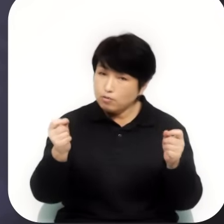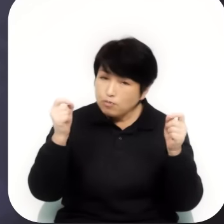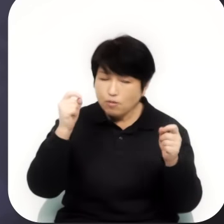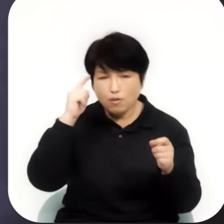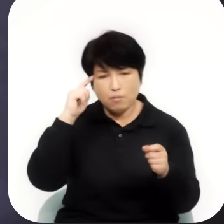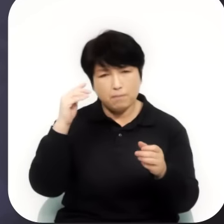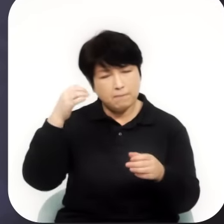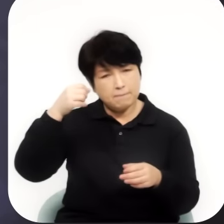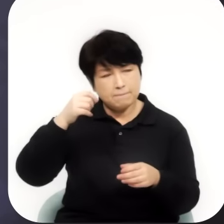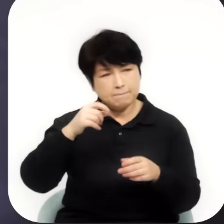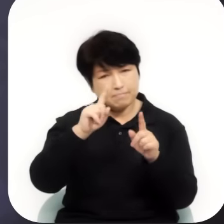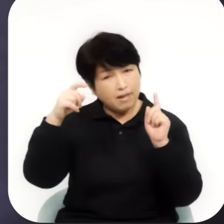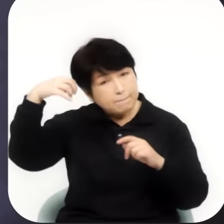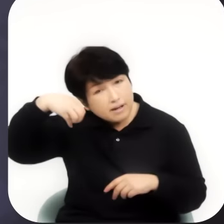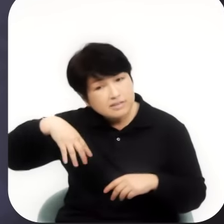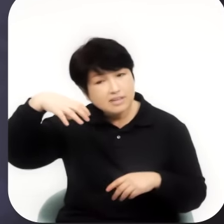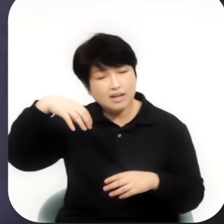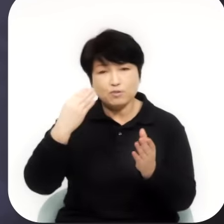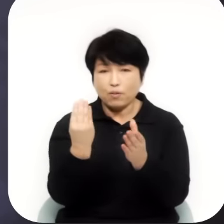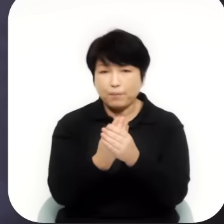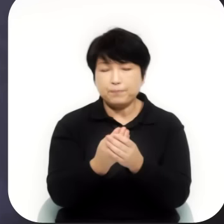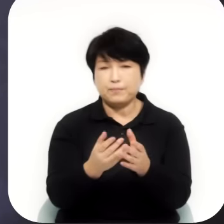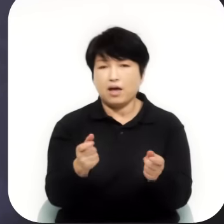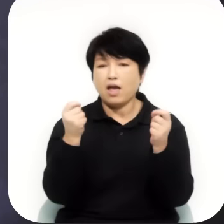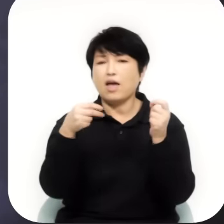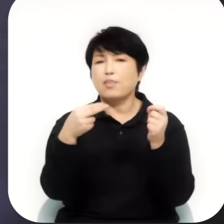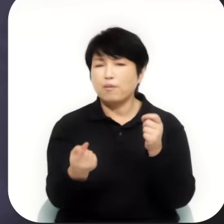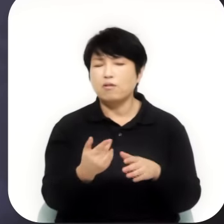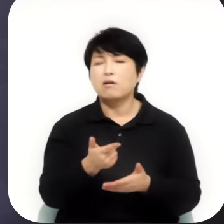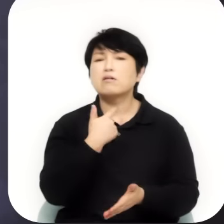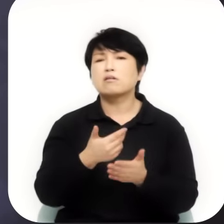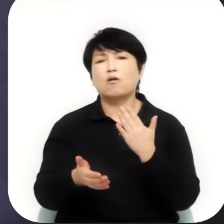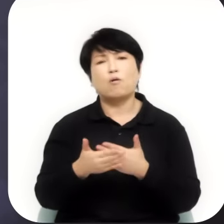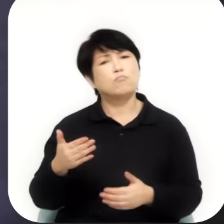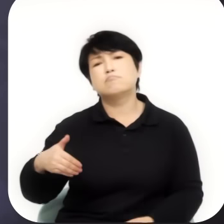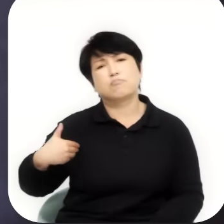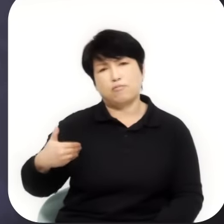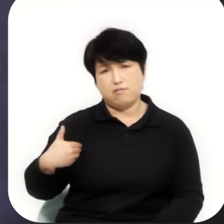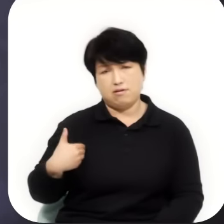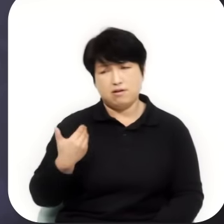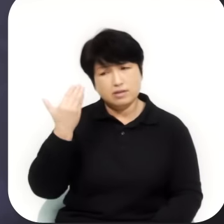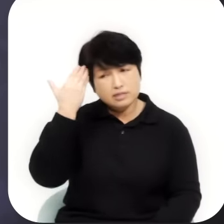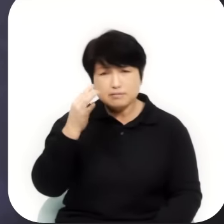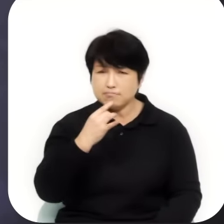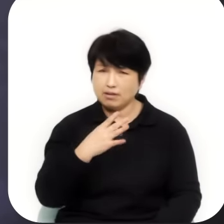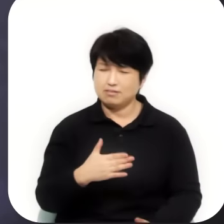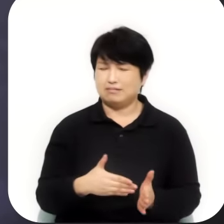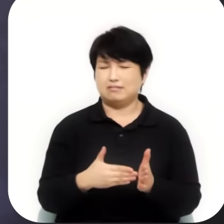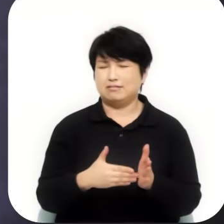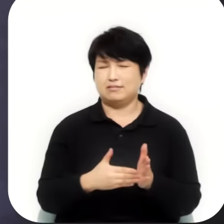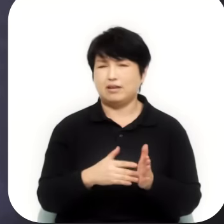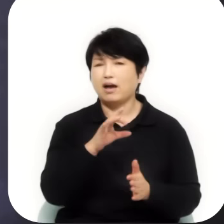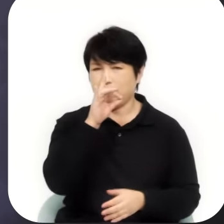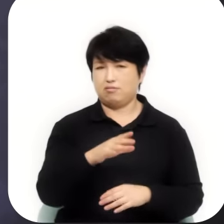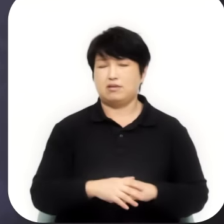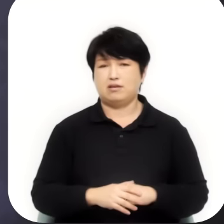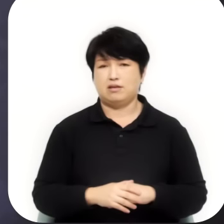대해서 박사학위를 따도 이런 경험이나 지식은 갖고 있을 수가 없다는 거죠. 그러니까